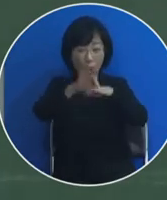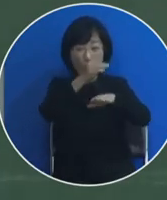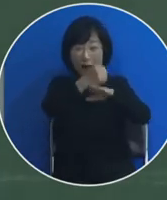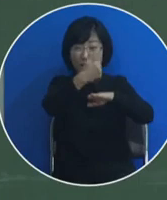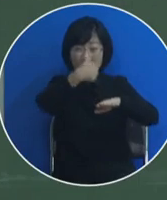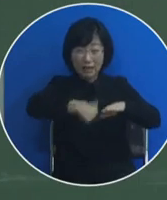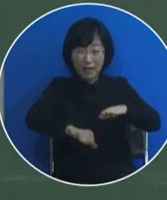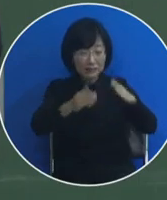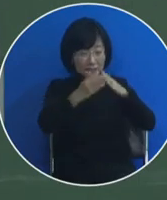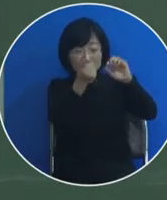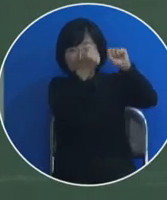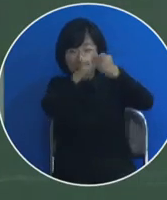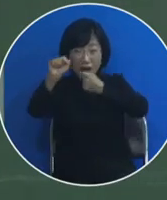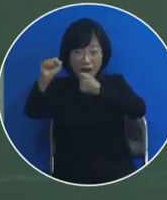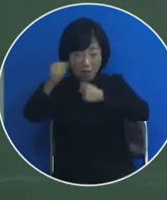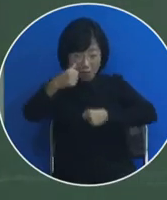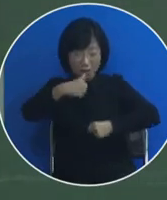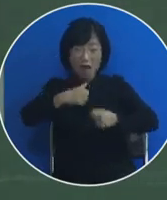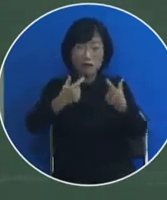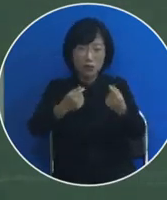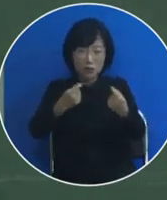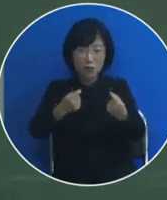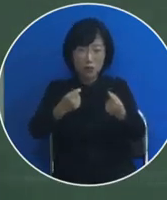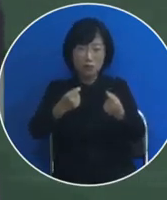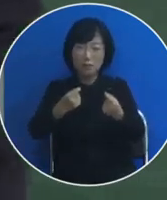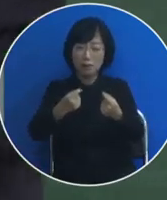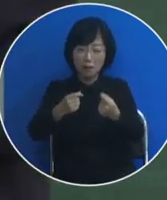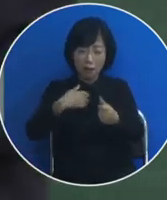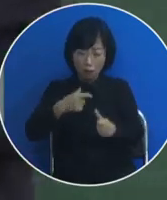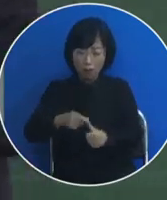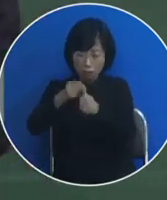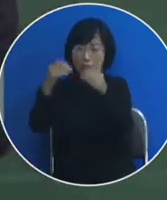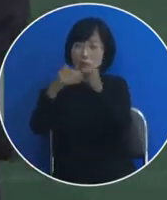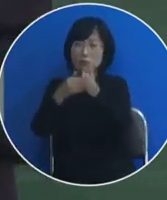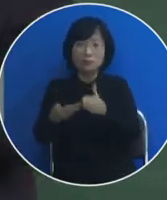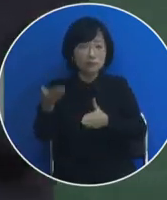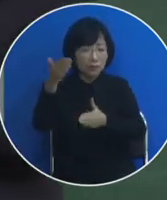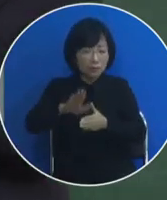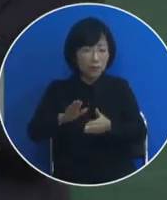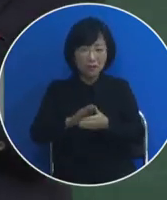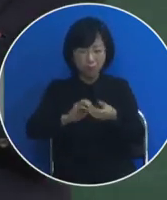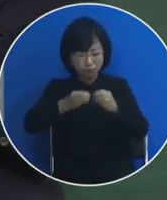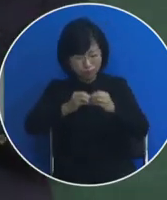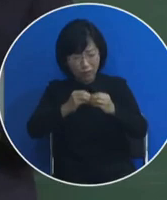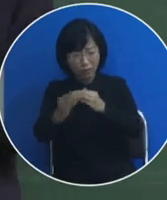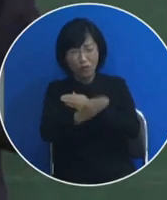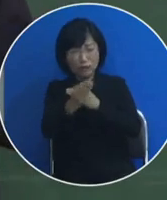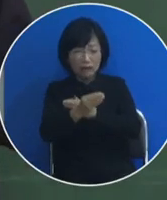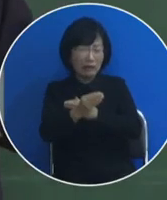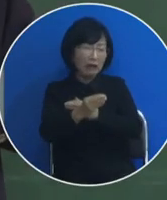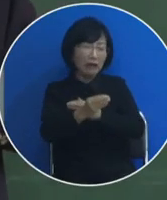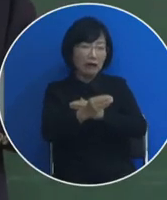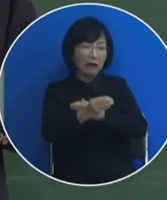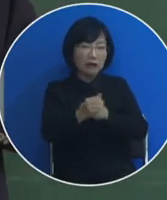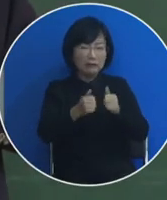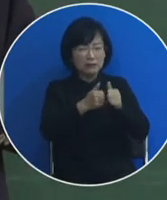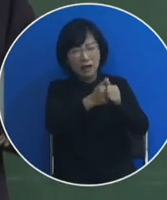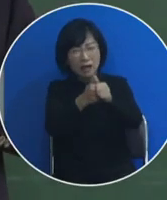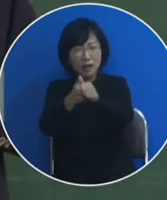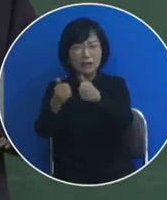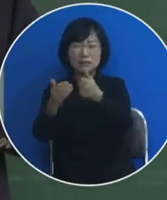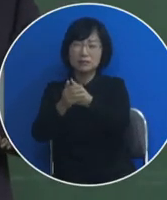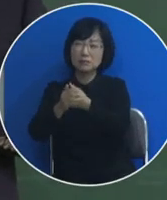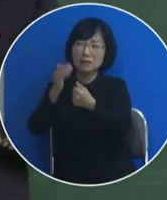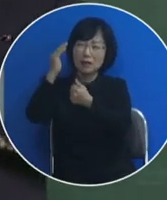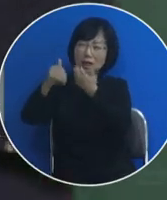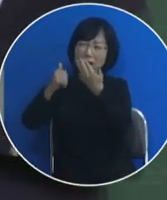Just like a prince becoming a pauper. 이 틀린 부분에. 오늘 자꾸 질문하고 답하기 때문에 못 받게 되는 거예요. 받아놓고도.